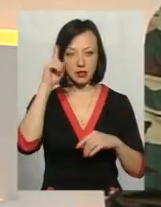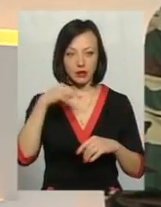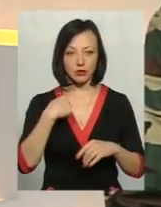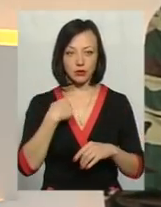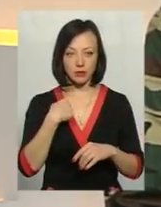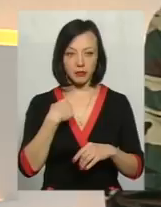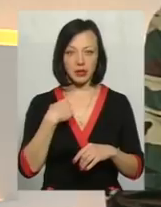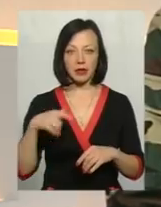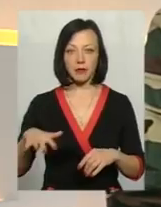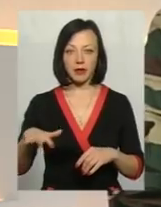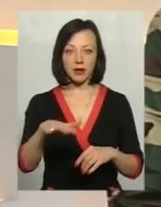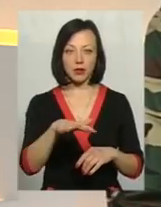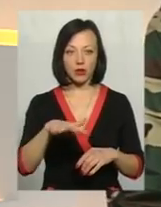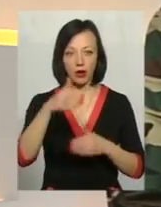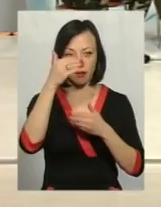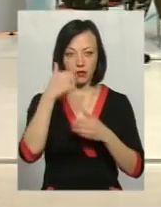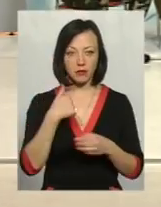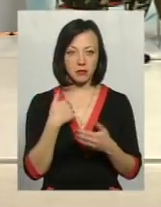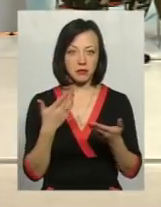по афганській території. Але ми летимо і